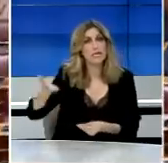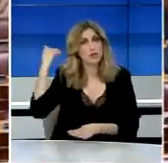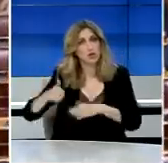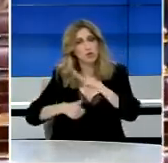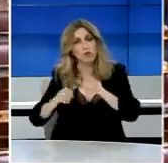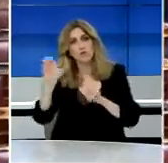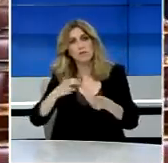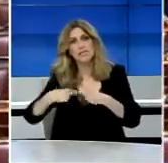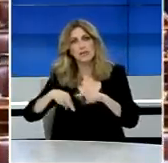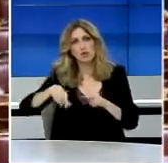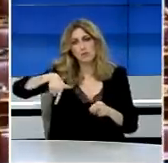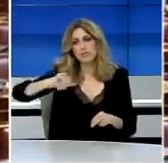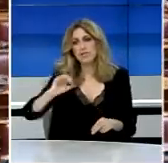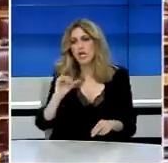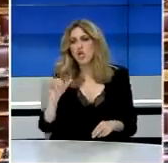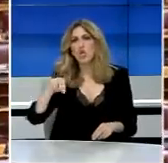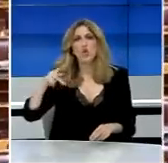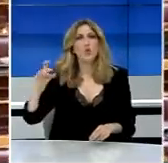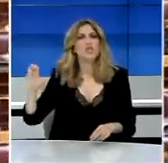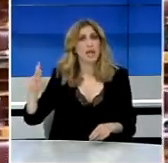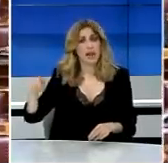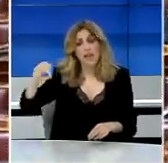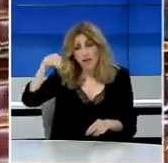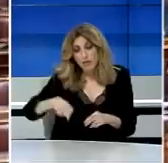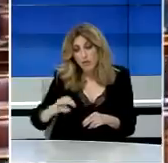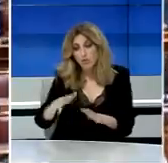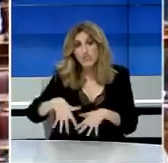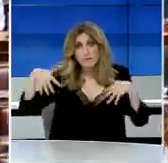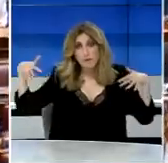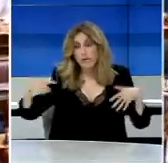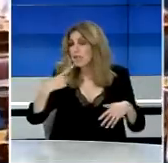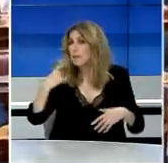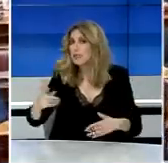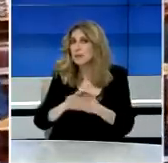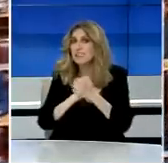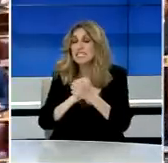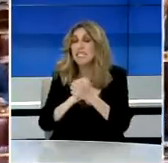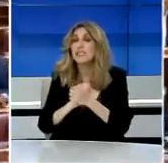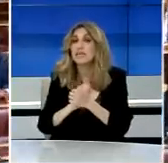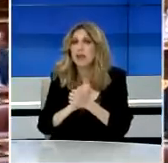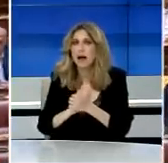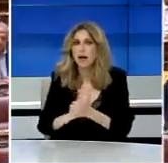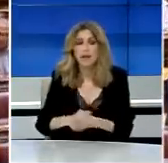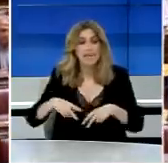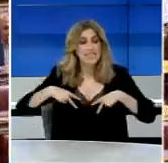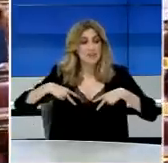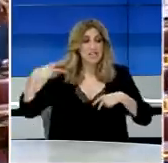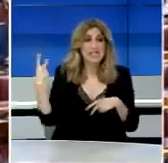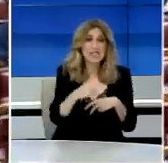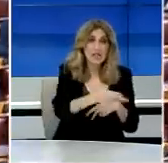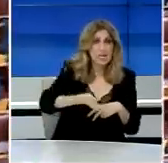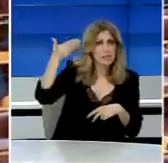στο παρελθόν, και γι' αυτό φοβόμαστε για ό,τι θα γίνει με τα 23 δις, όταν δικές σας κυβερνήσεις δεν μπορούσαν να απορροφήσουν